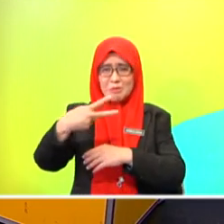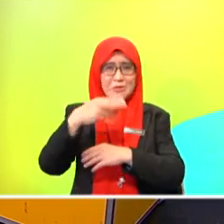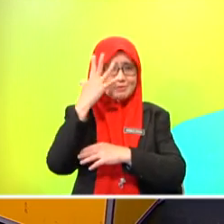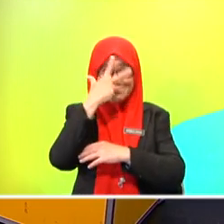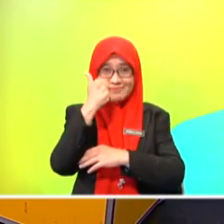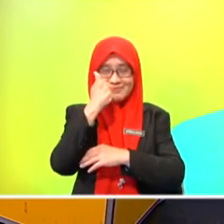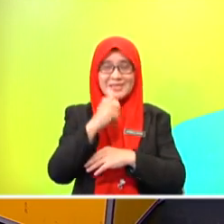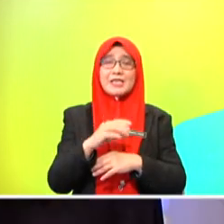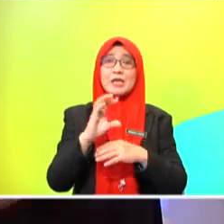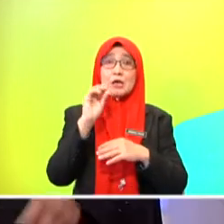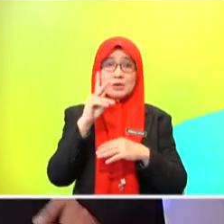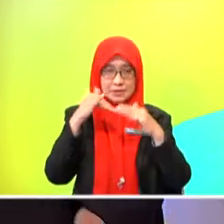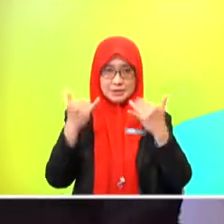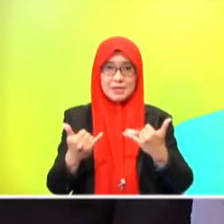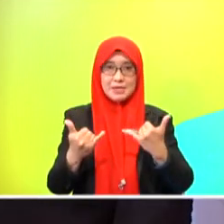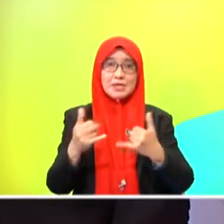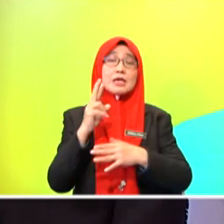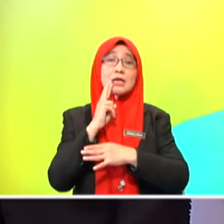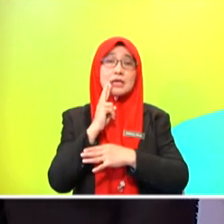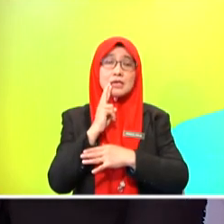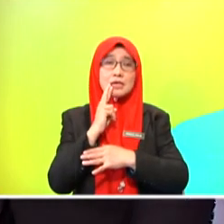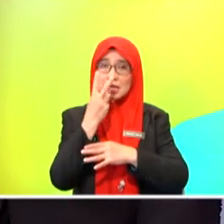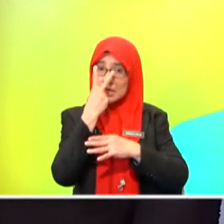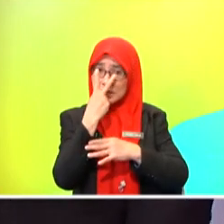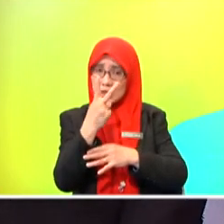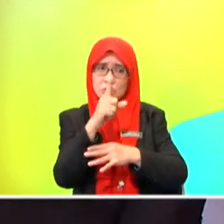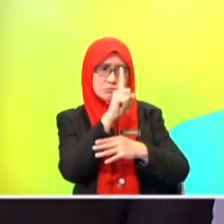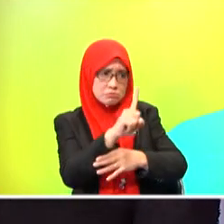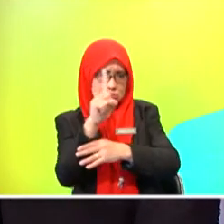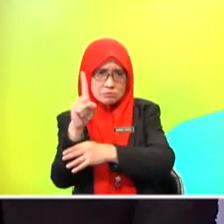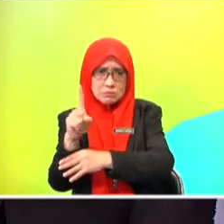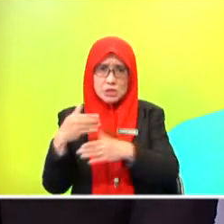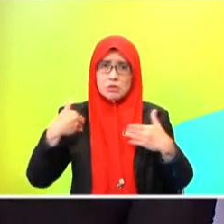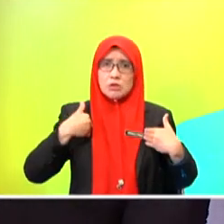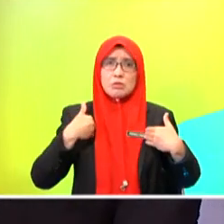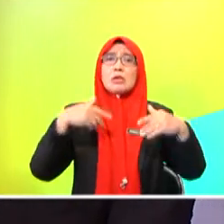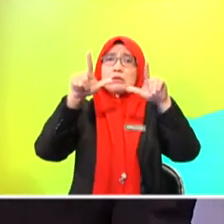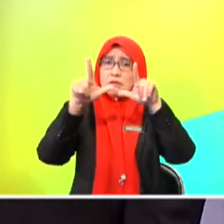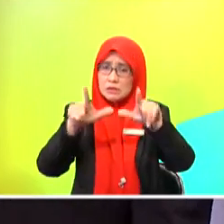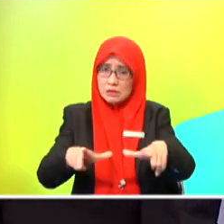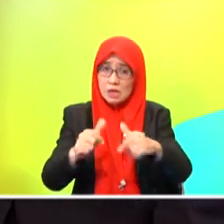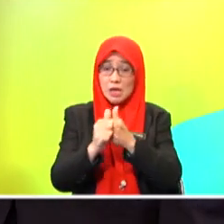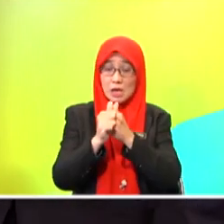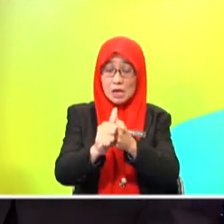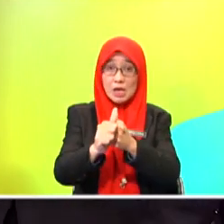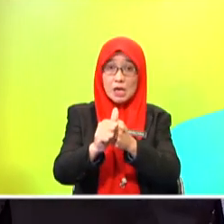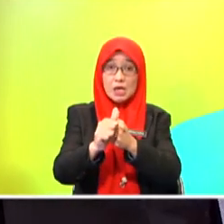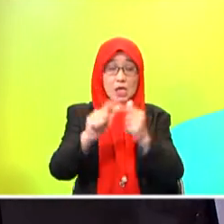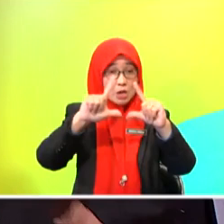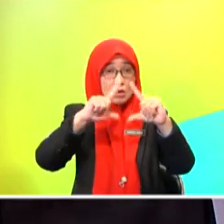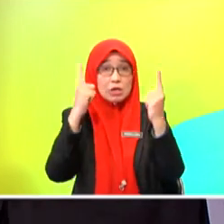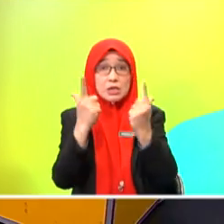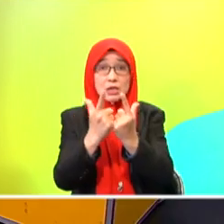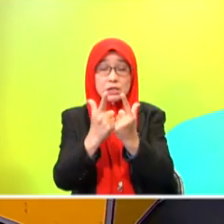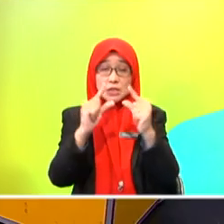Okey. Jadi sekarang ni Ria perlu lihat satu persatu haiwan tersebut dan letakkan mengikut kategorinya bertelur dan